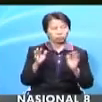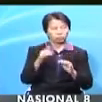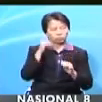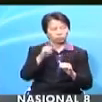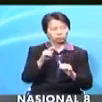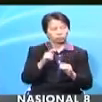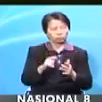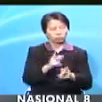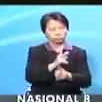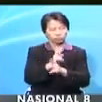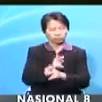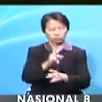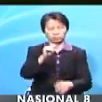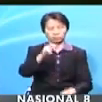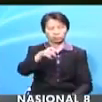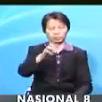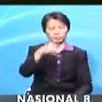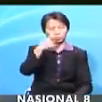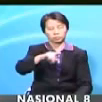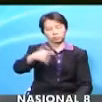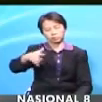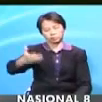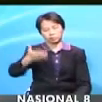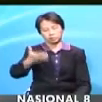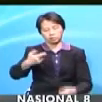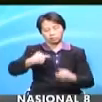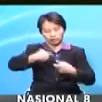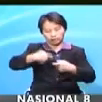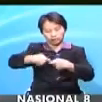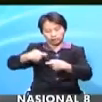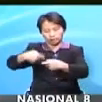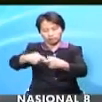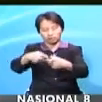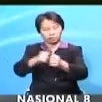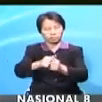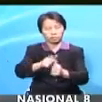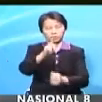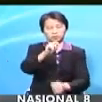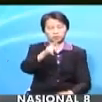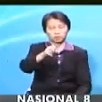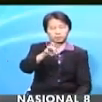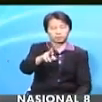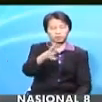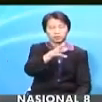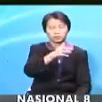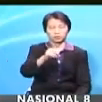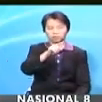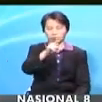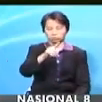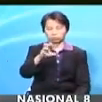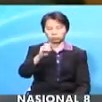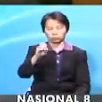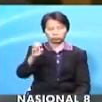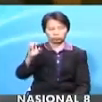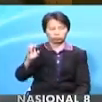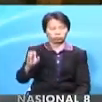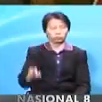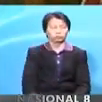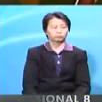tapi juga bener-bener lain yang tapi dan Zoo dan Pak management